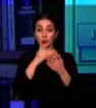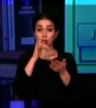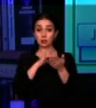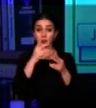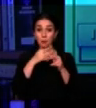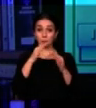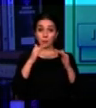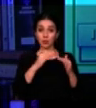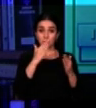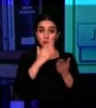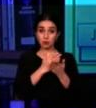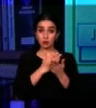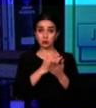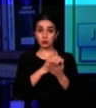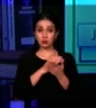Яни,